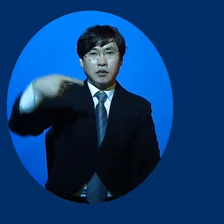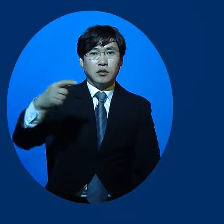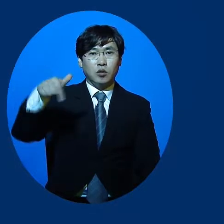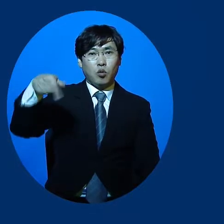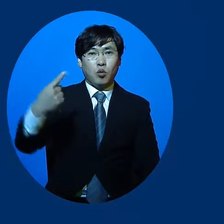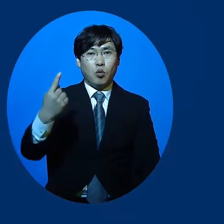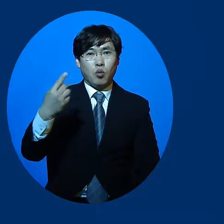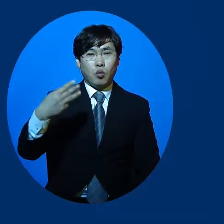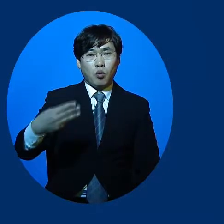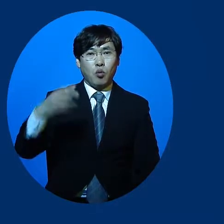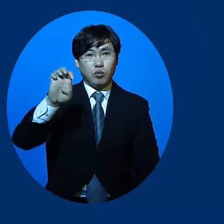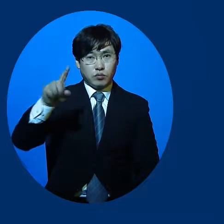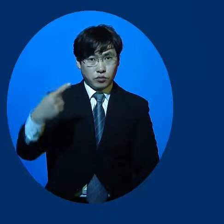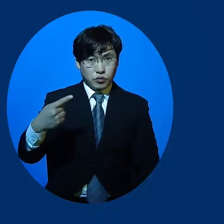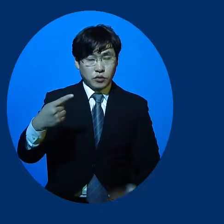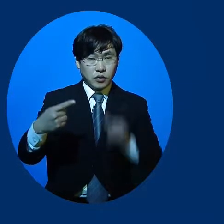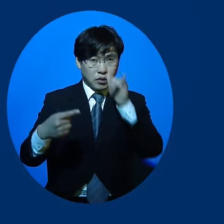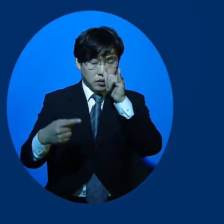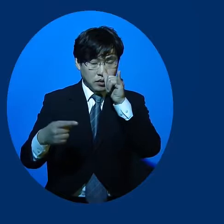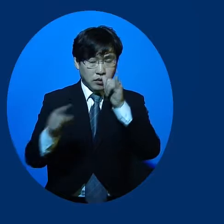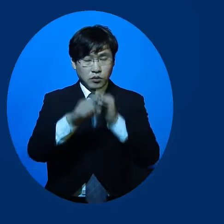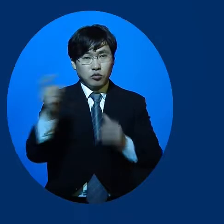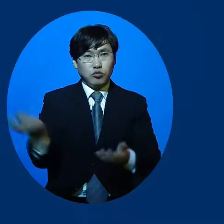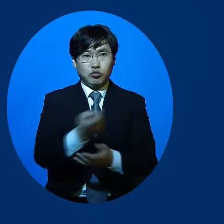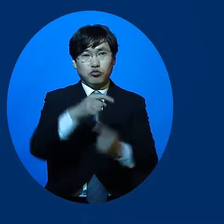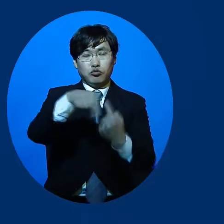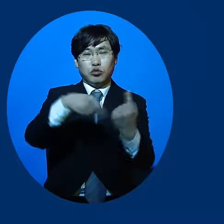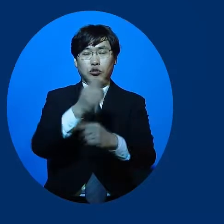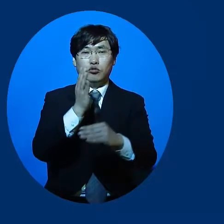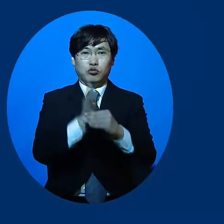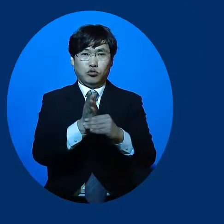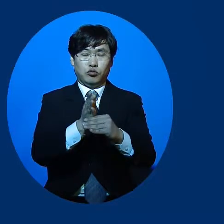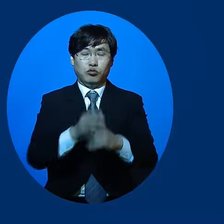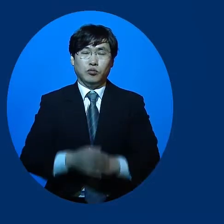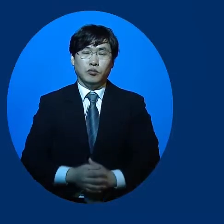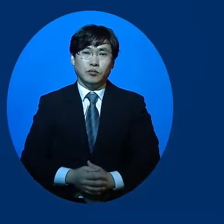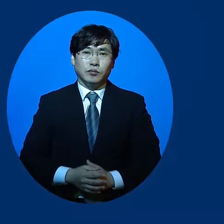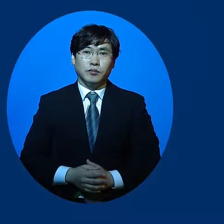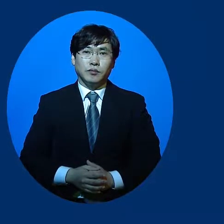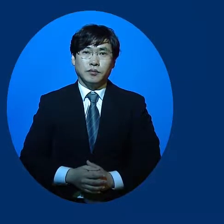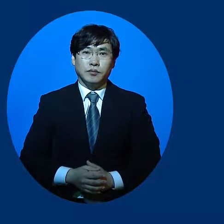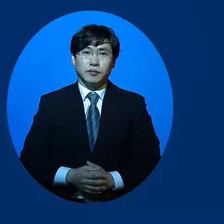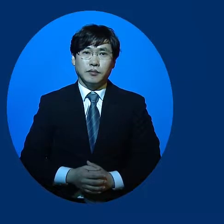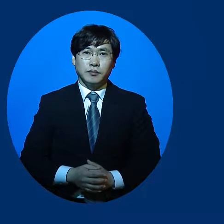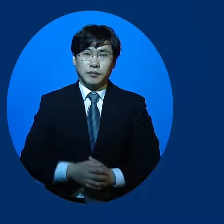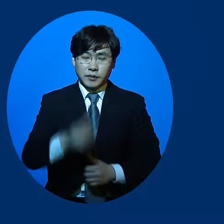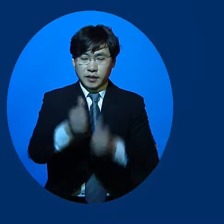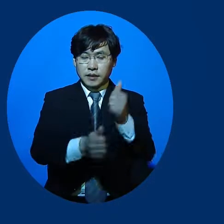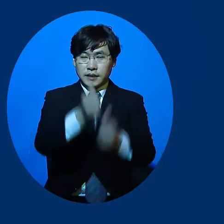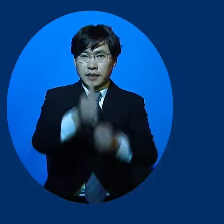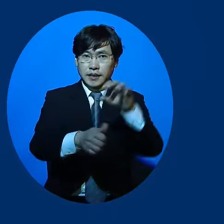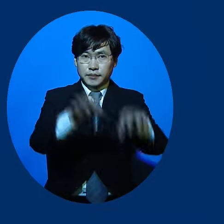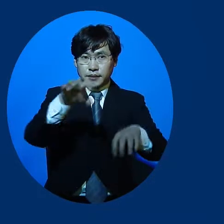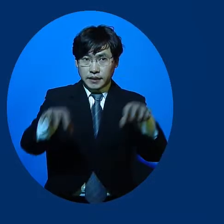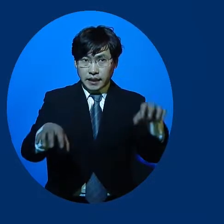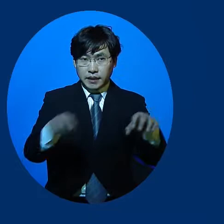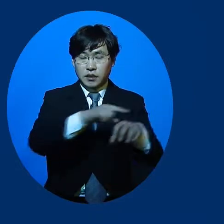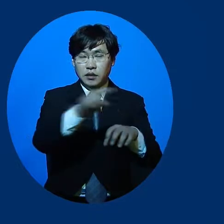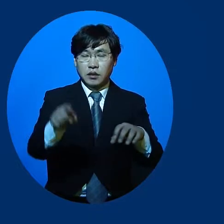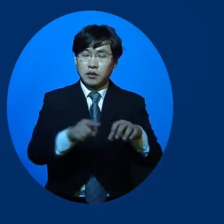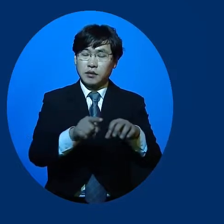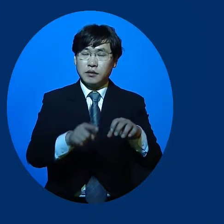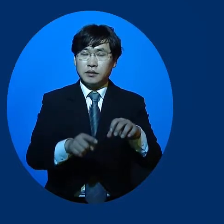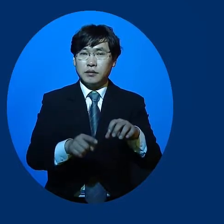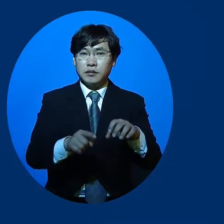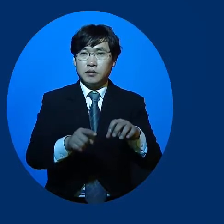있습니다. 장애 유형 특화 경기장으로 시각축구 경기장 3개, 골볼 경기장